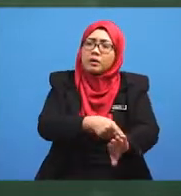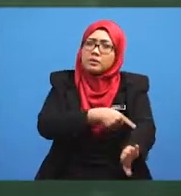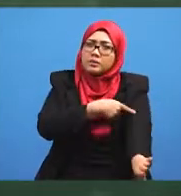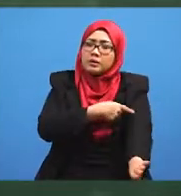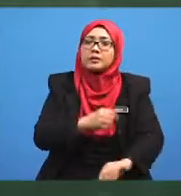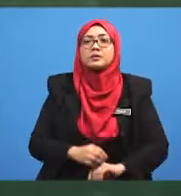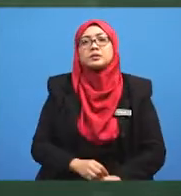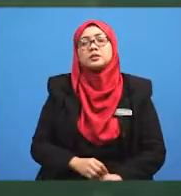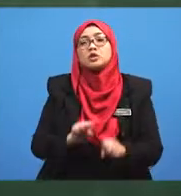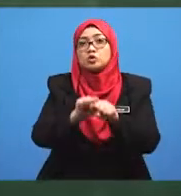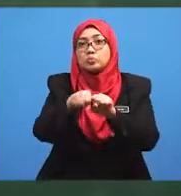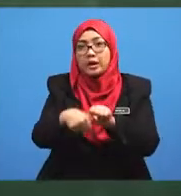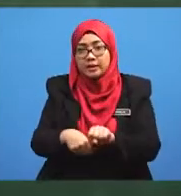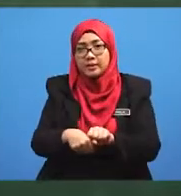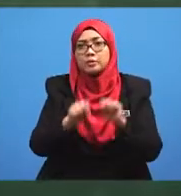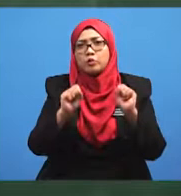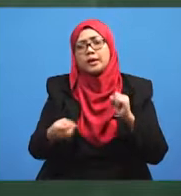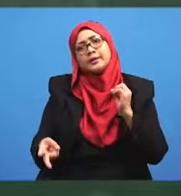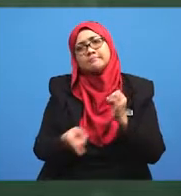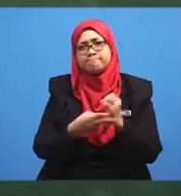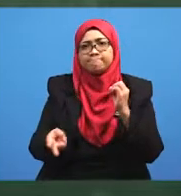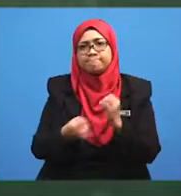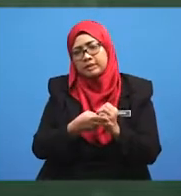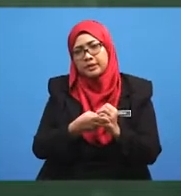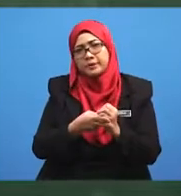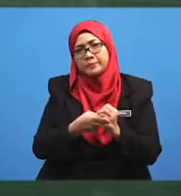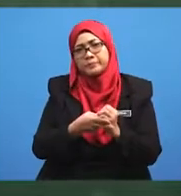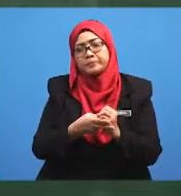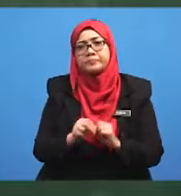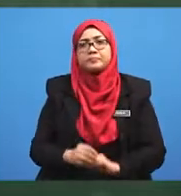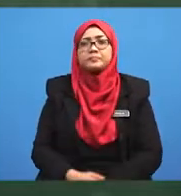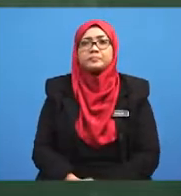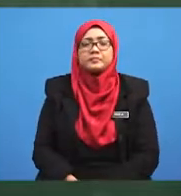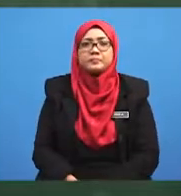supaya lebih jimat dan dapat digunakan dalam jangka masa yang panjang.